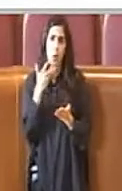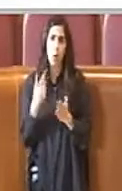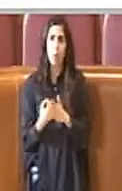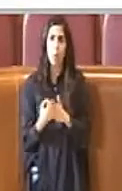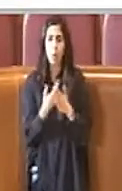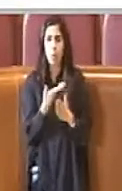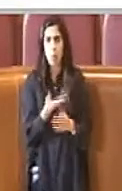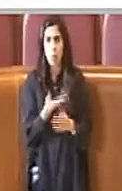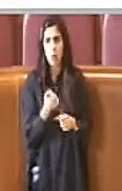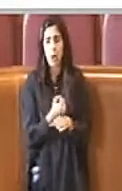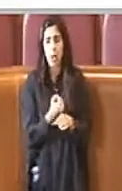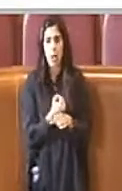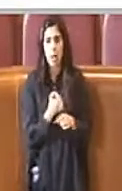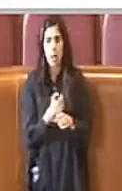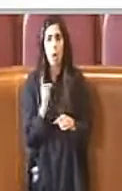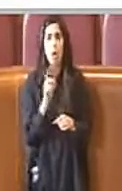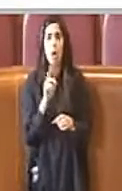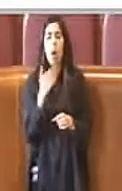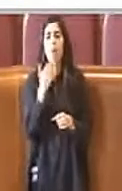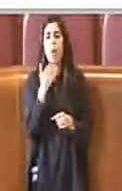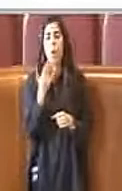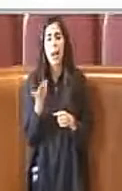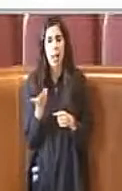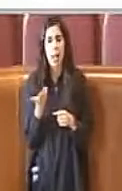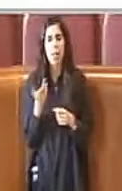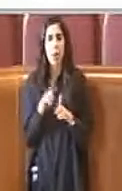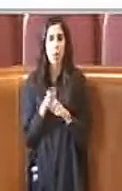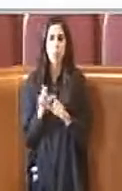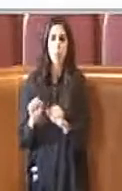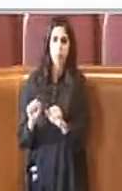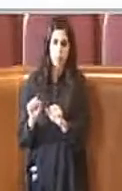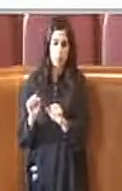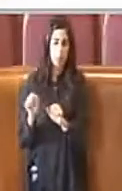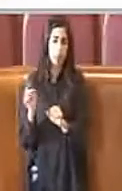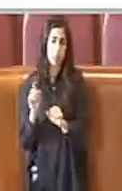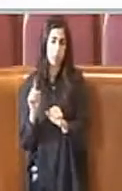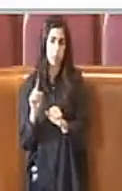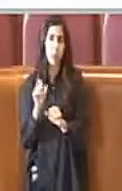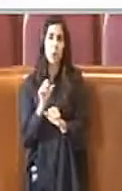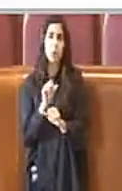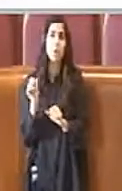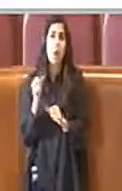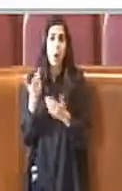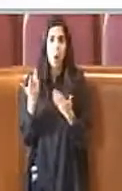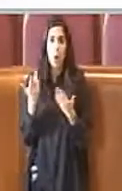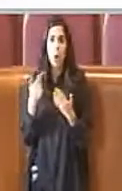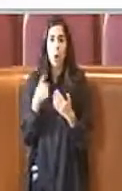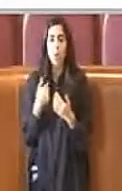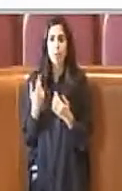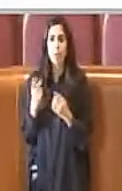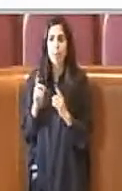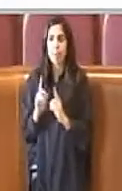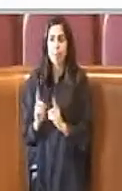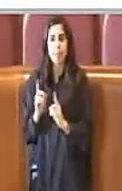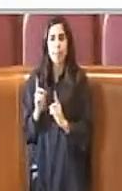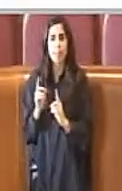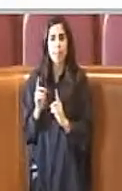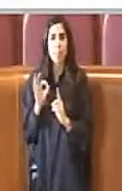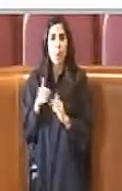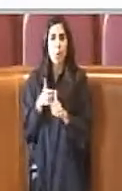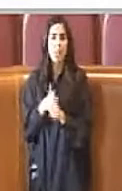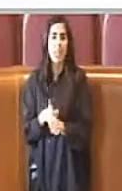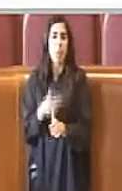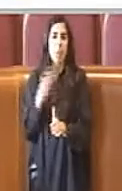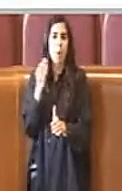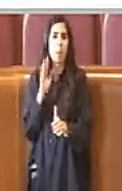al lavoro ecco non è un intento è sicuramente di ostacolare in nessun modo semplicemente mi sono anche un po attenuta a quelli che sono i pareri